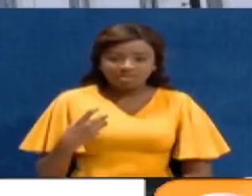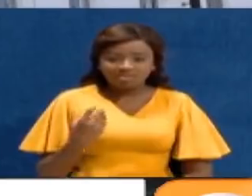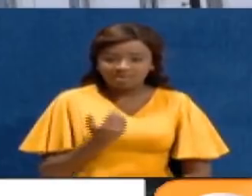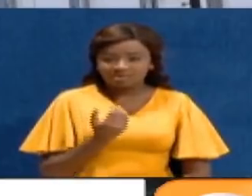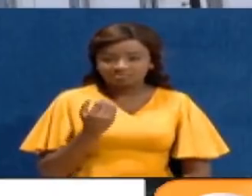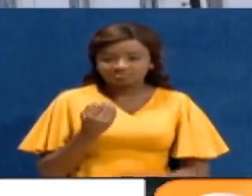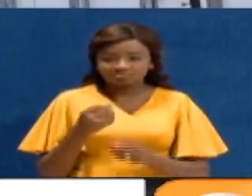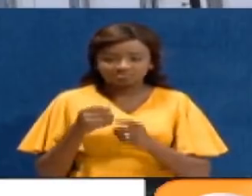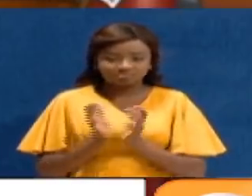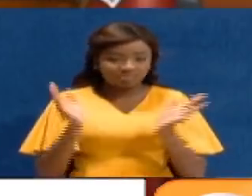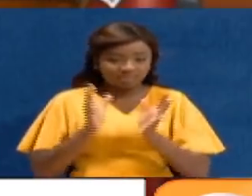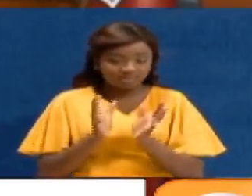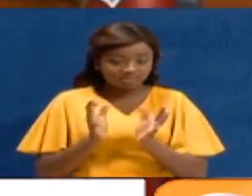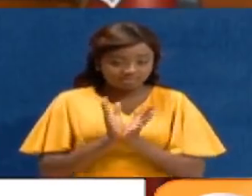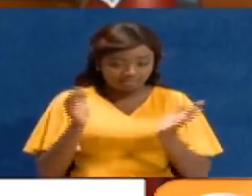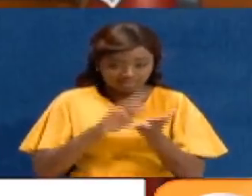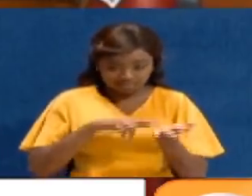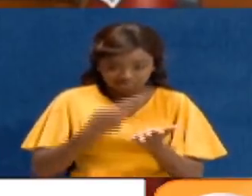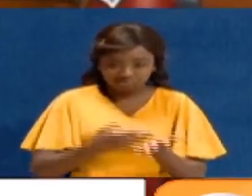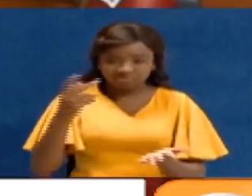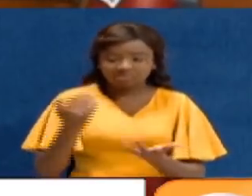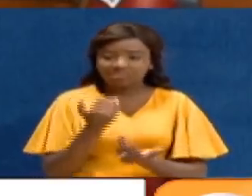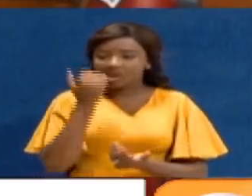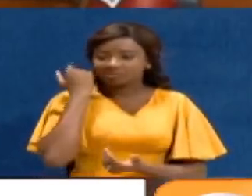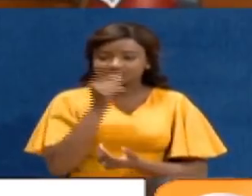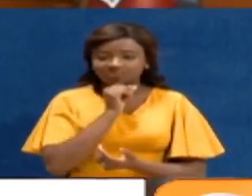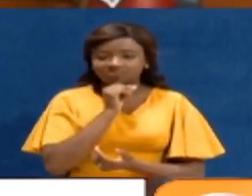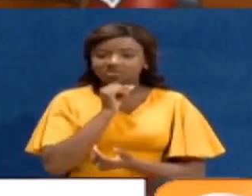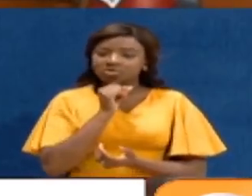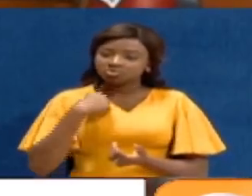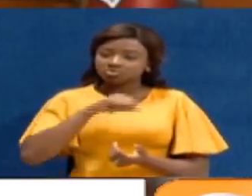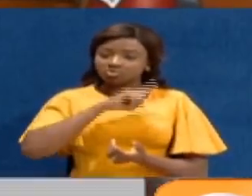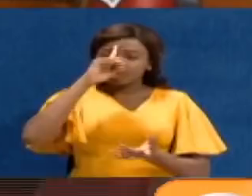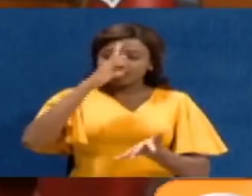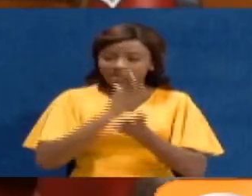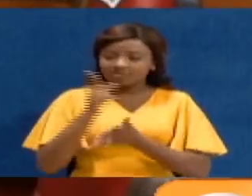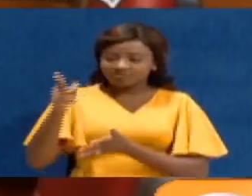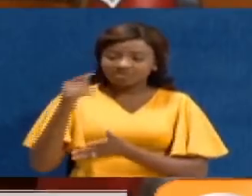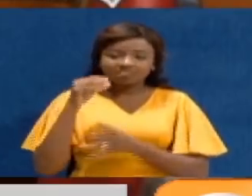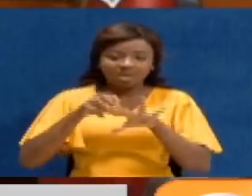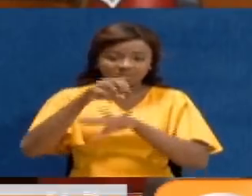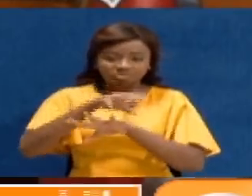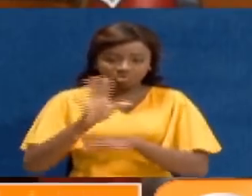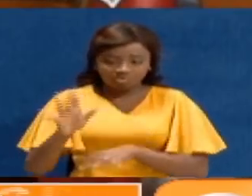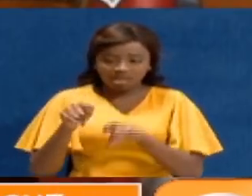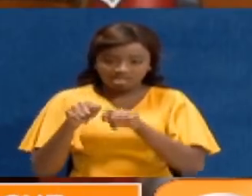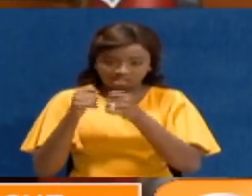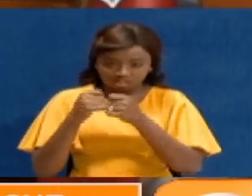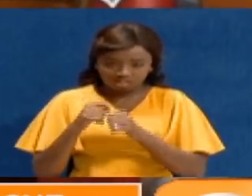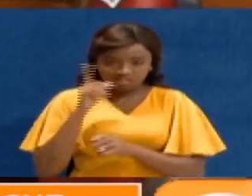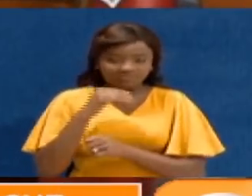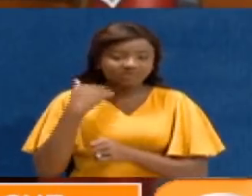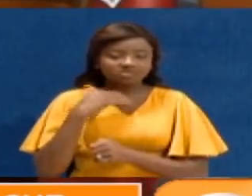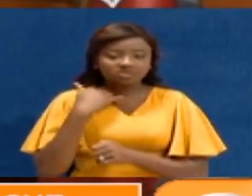umma. There are serious reasons to believe that the governor has committed crimes under national